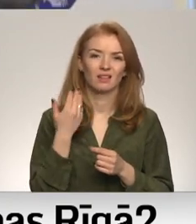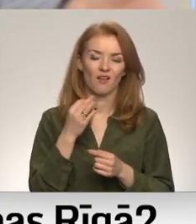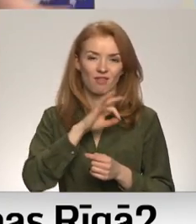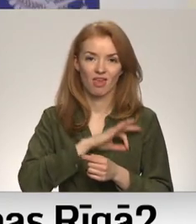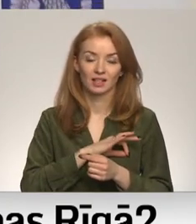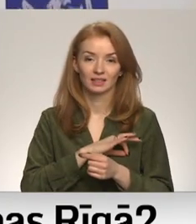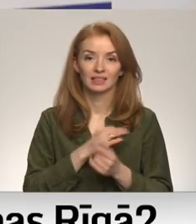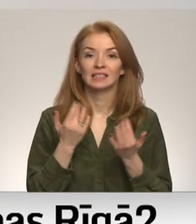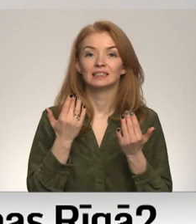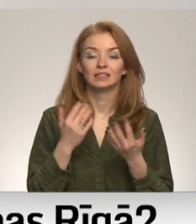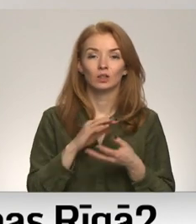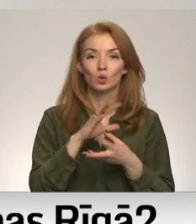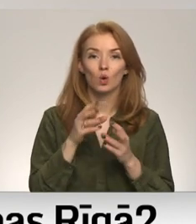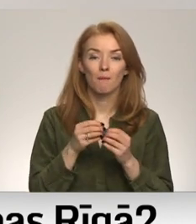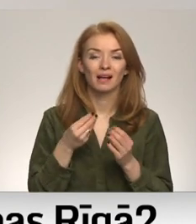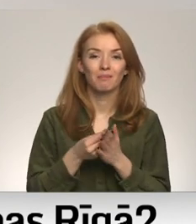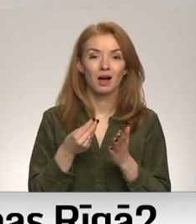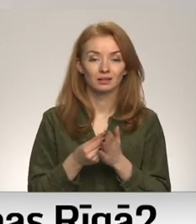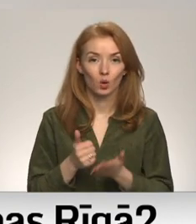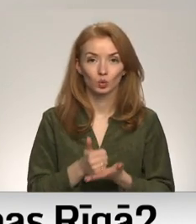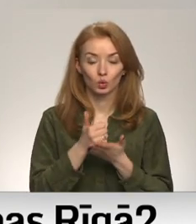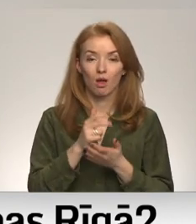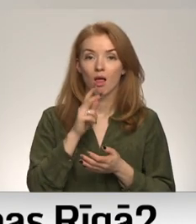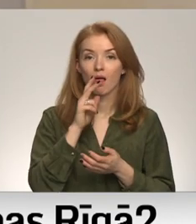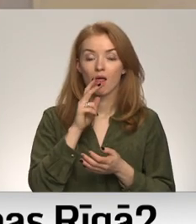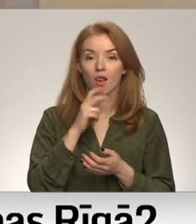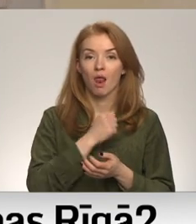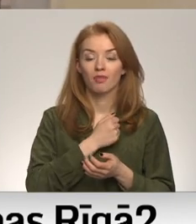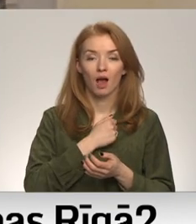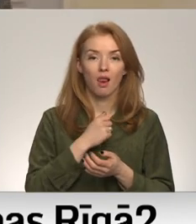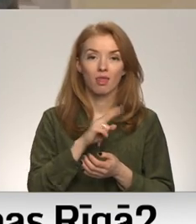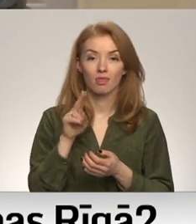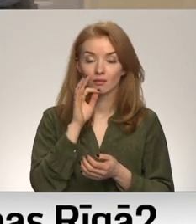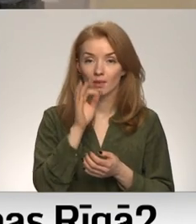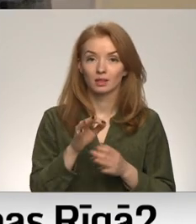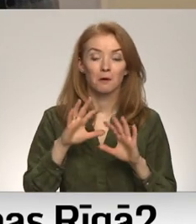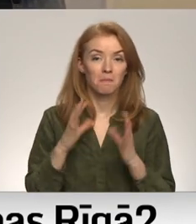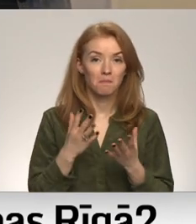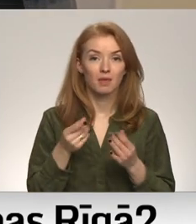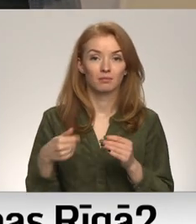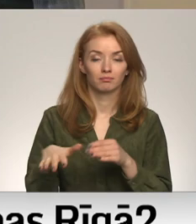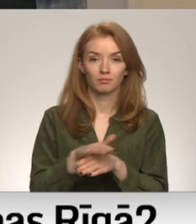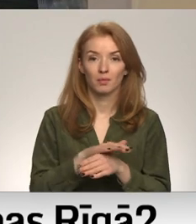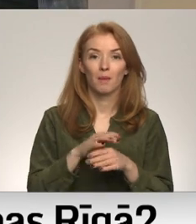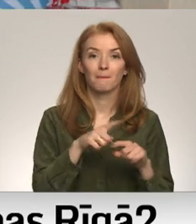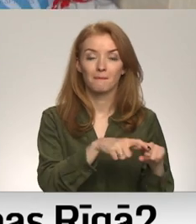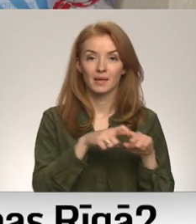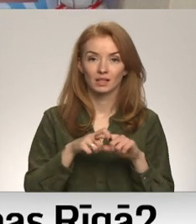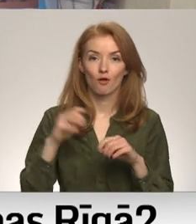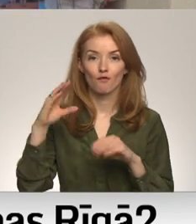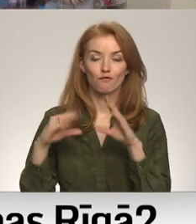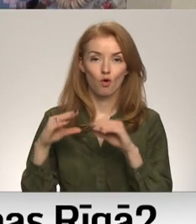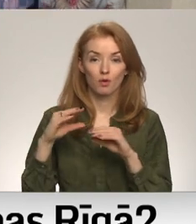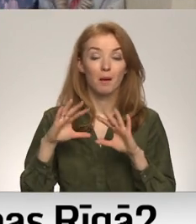Cik pārstāvniecības uzturēšana izmaksā, Latgales plānošanas reģionā neatklāja, bet skaidro, ka tā tiek sekta piesaistot fondu